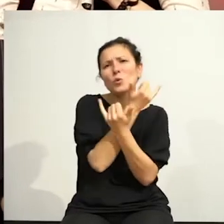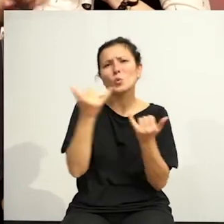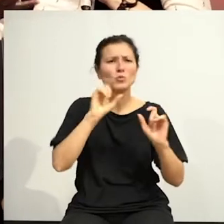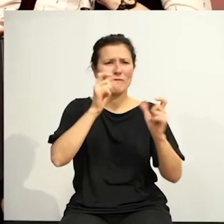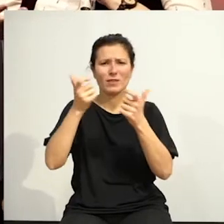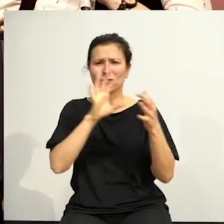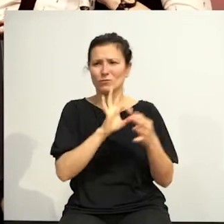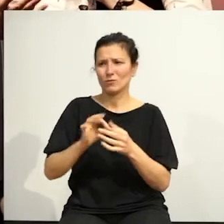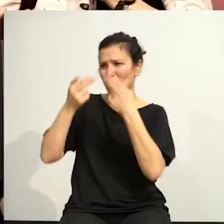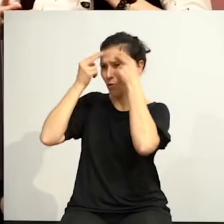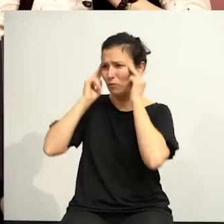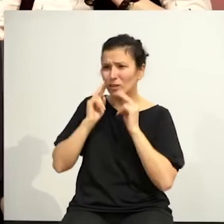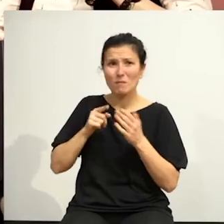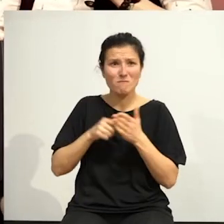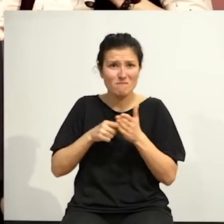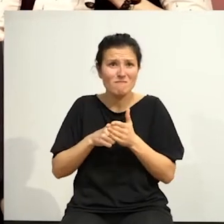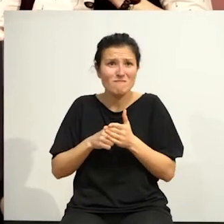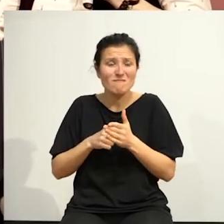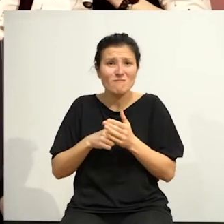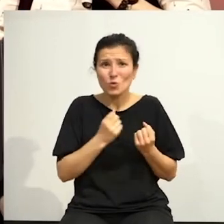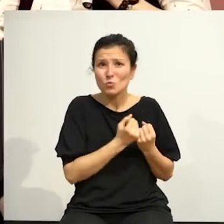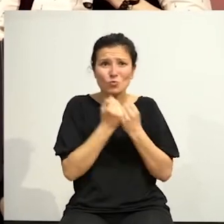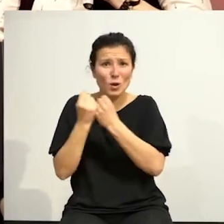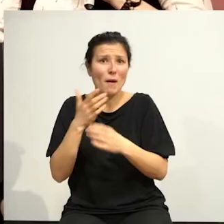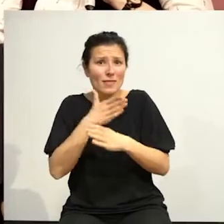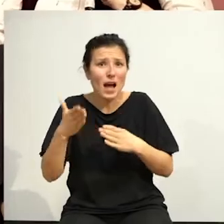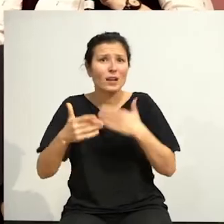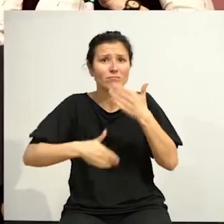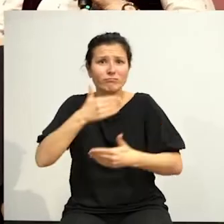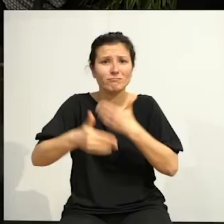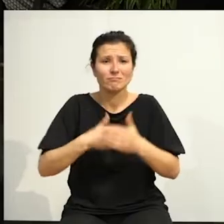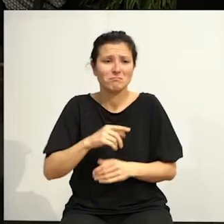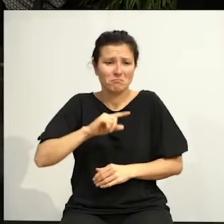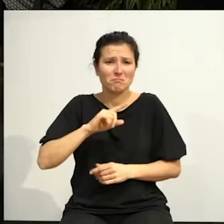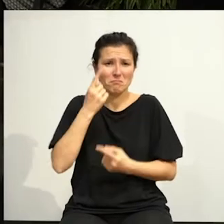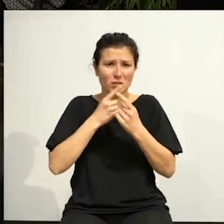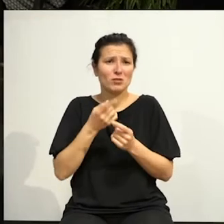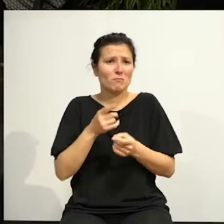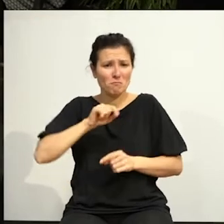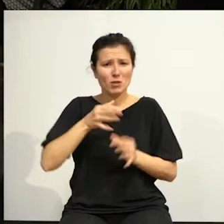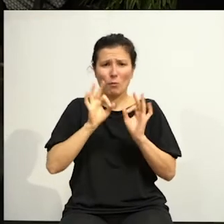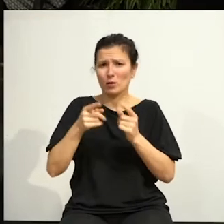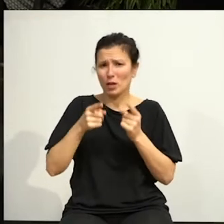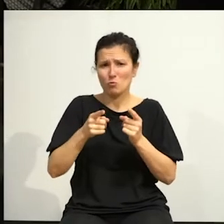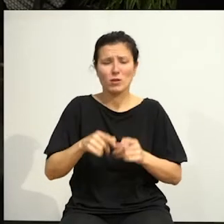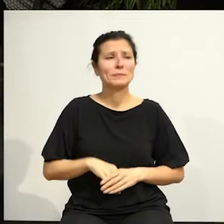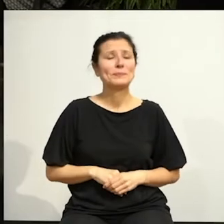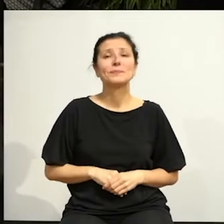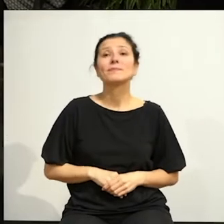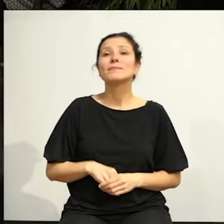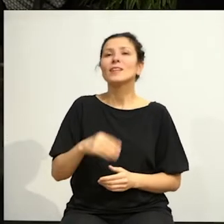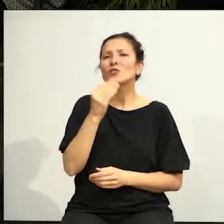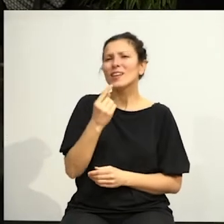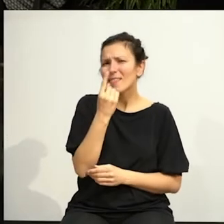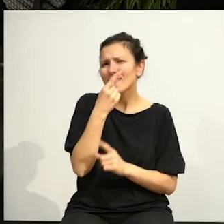dramatów. To żyje, naprawdę, myślę, że jesteśmy na dobrej drodze. Ja bym jeszcze jeden aspekt uruchomił, jeśli można,